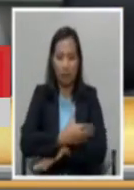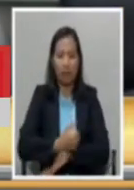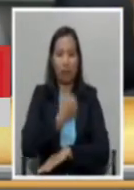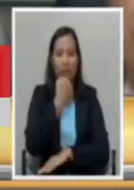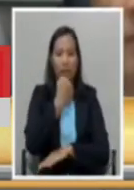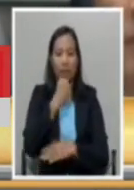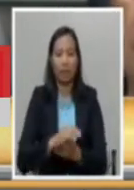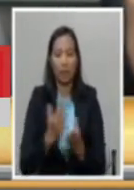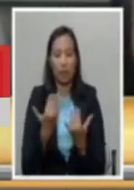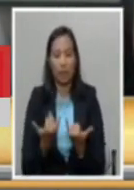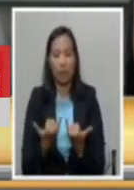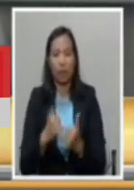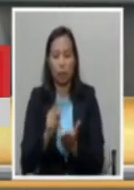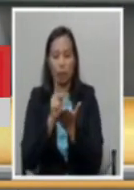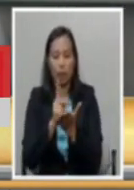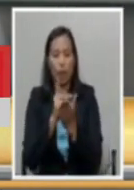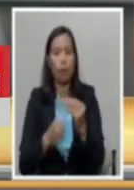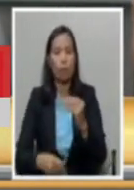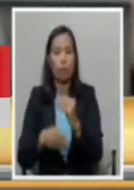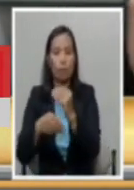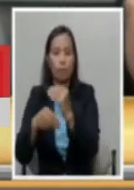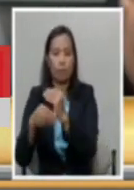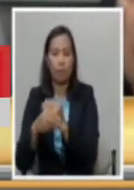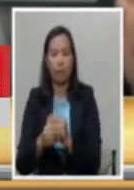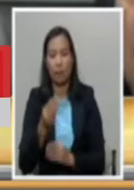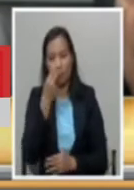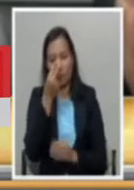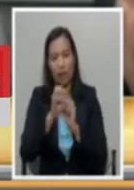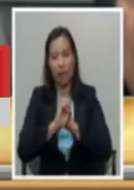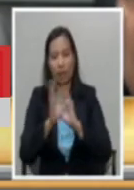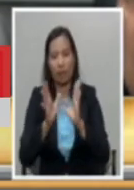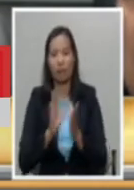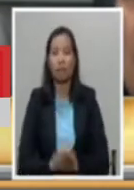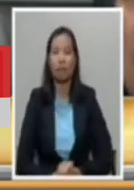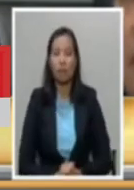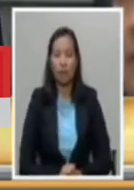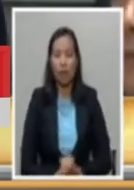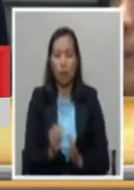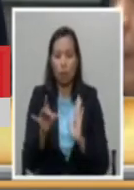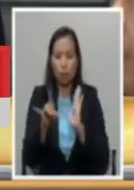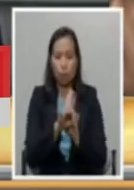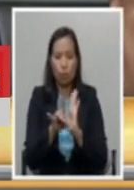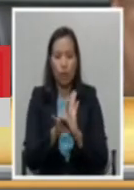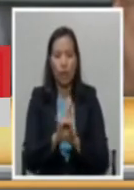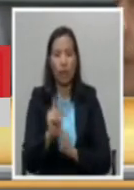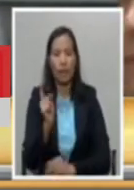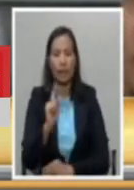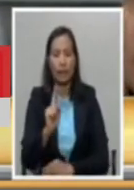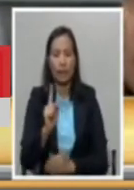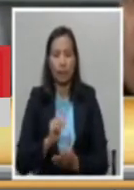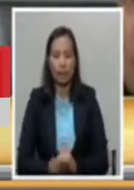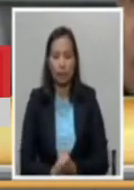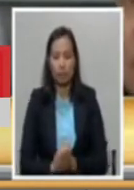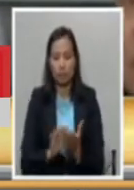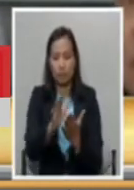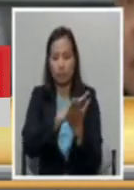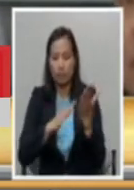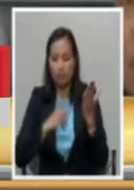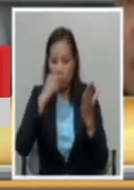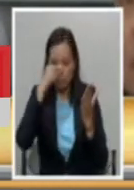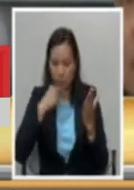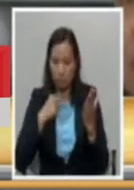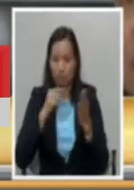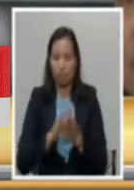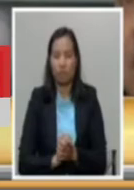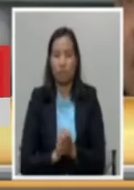หนี้ครัวเรือนก็ยังสูงขึ้นอย่างเห็นได้ชัดและสุดท้ายท่านประธานครับประเทศไทยเป็นประเทศที่มีความ